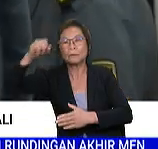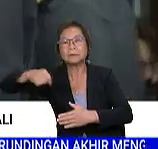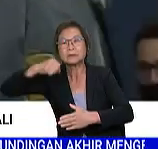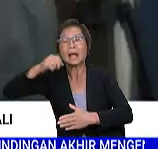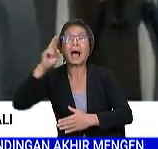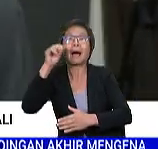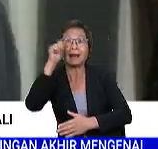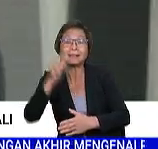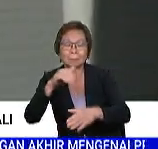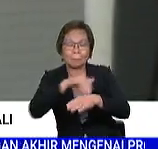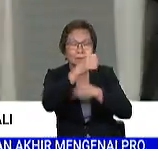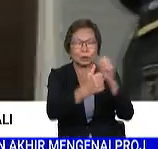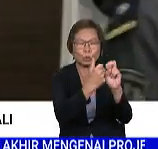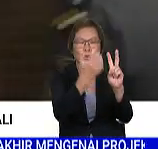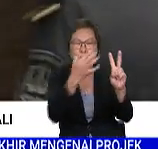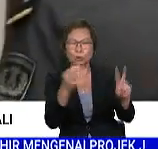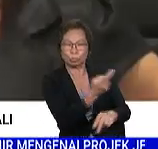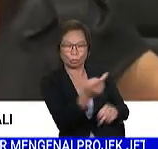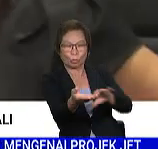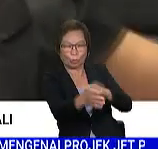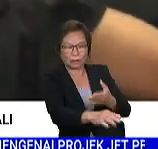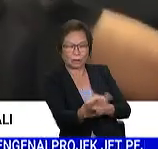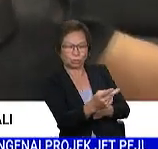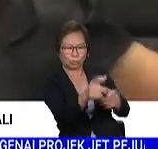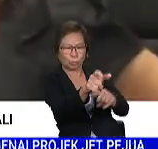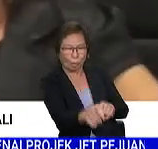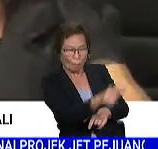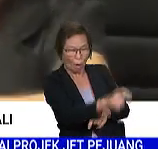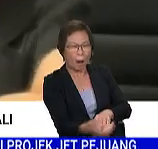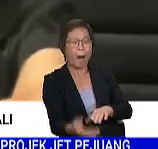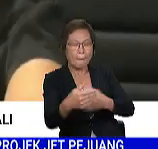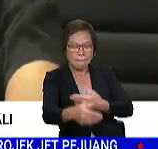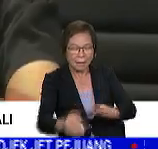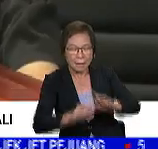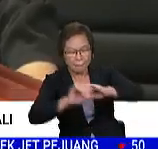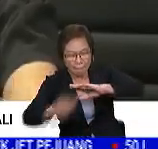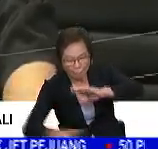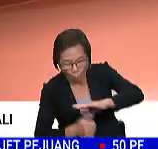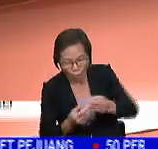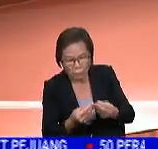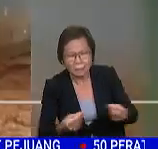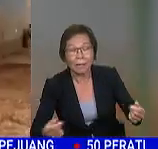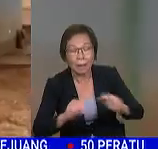pada 2019. Kedua-dua mayat mangsa ditemukan di bilik bawah tanah rumah suspek.